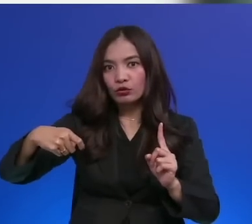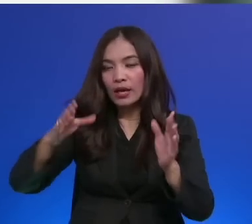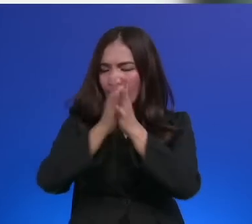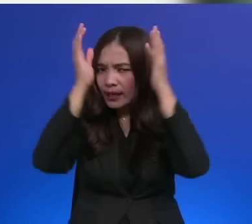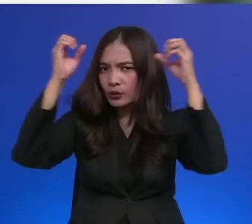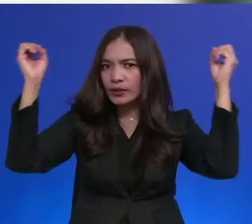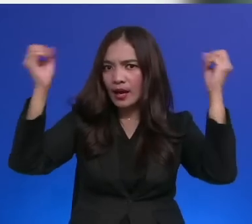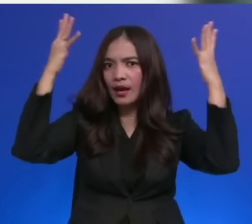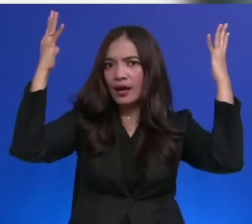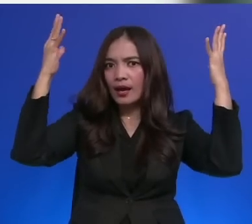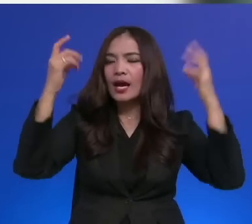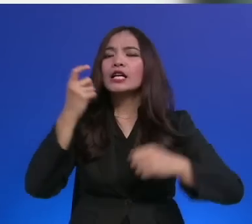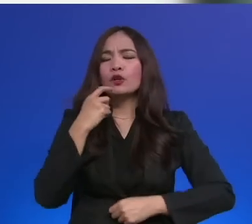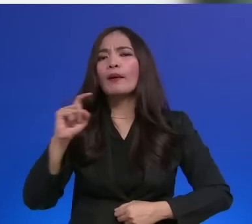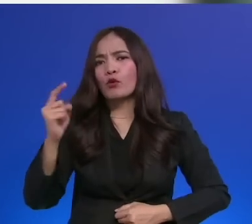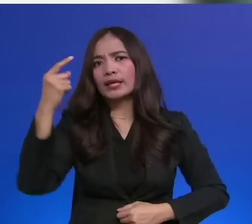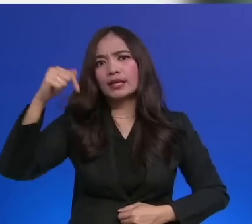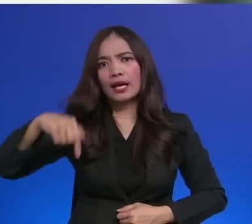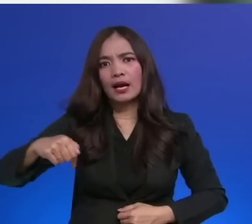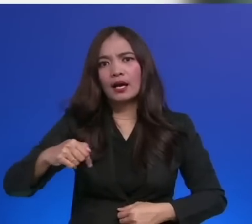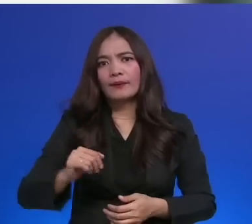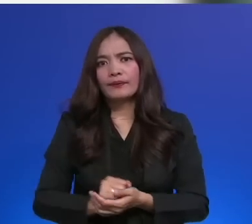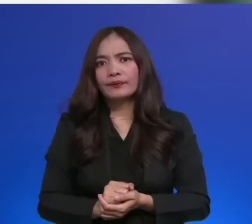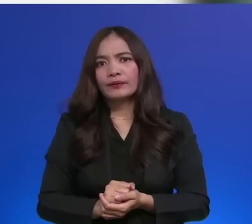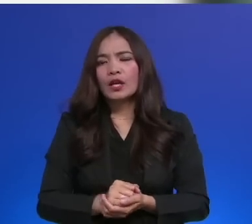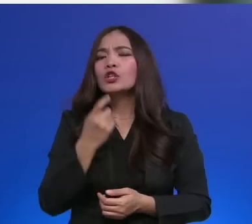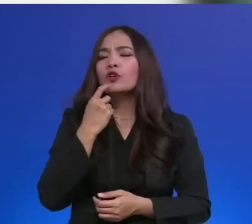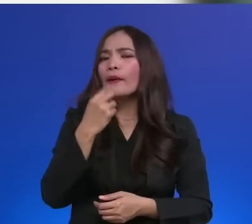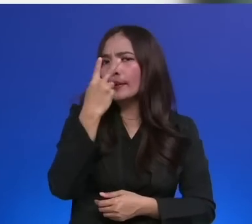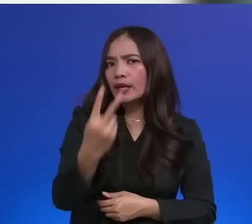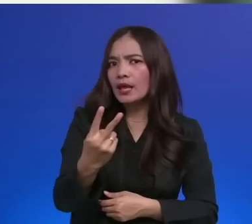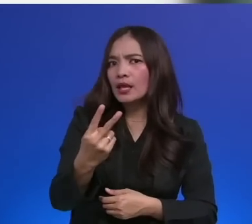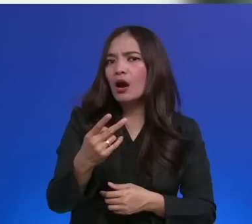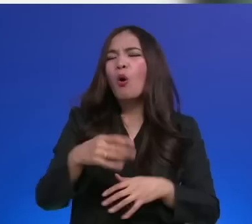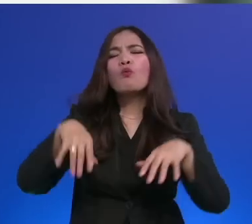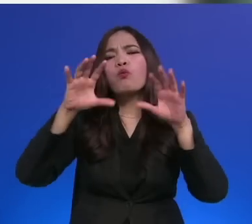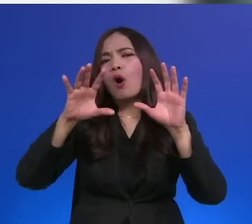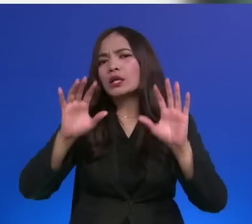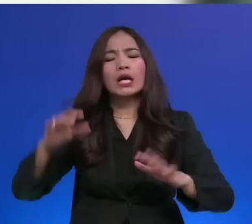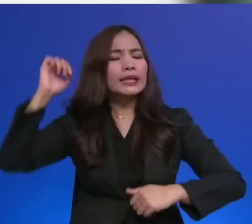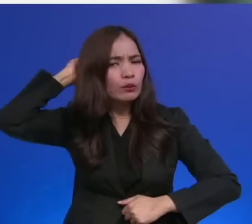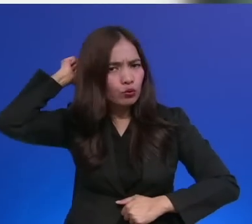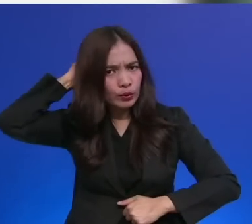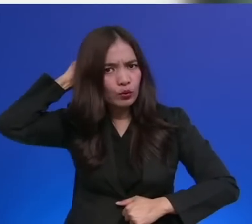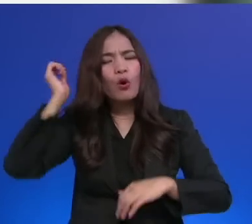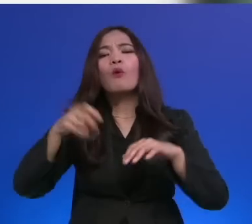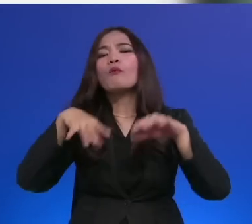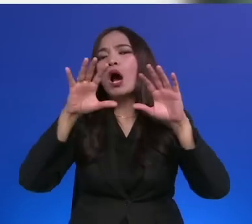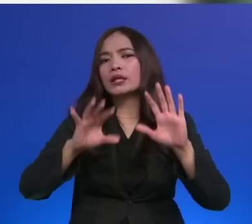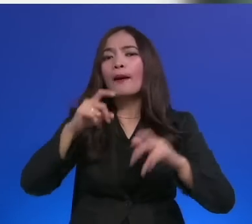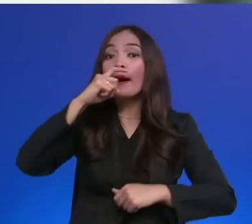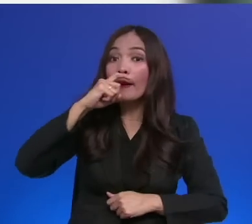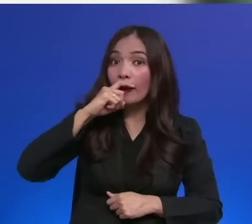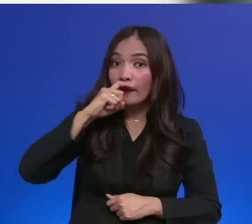Haleluya. Coba mulailah sekarang. Saya melihat kenyataan banyak ibu-ibu, banyak bapak-bapak,